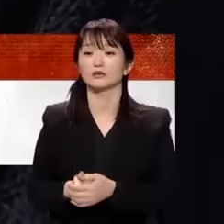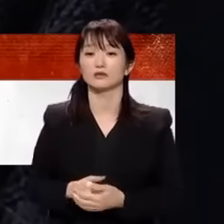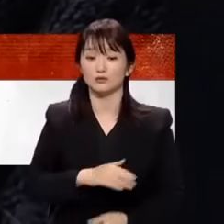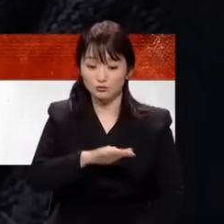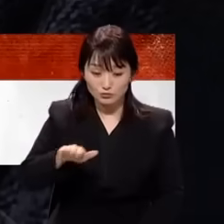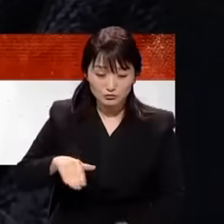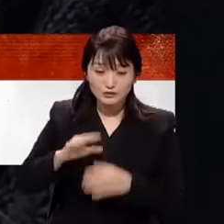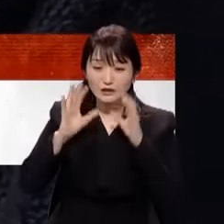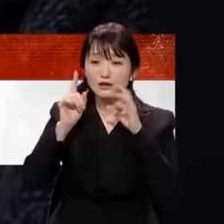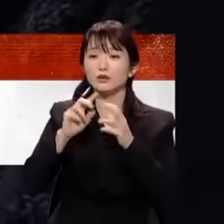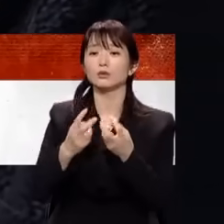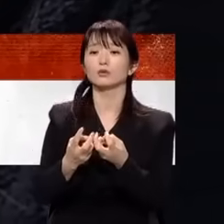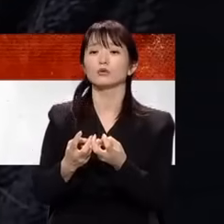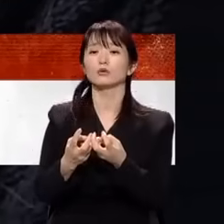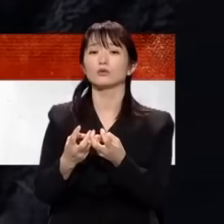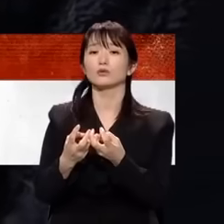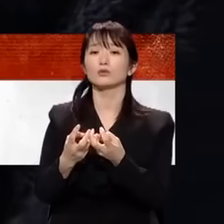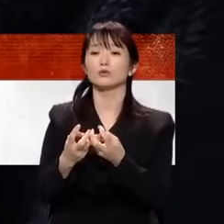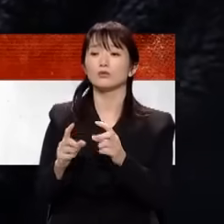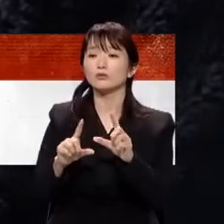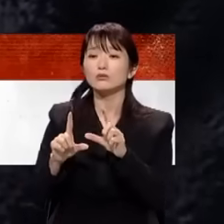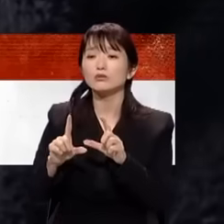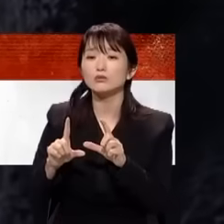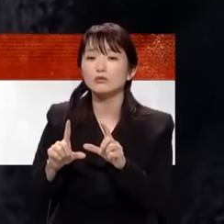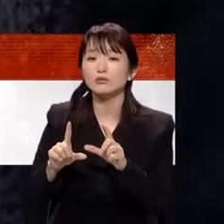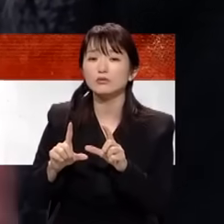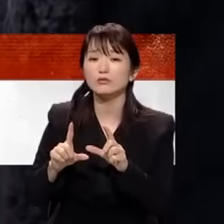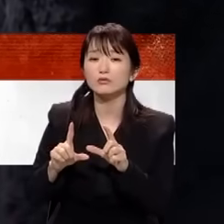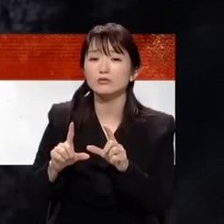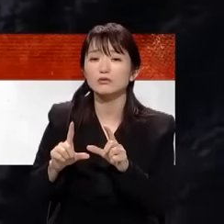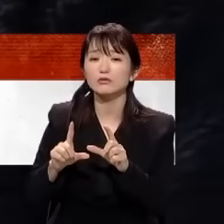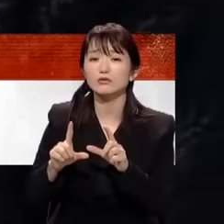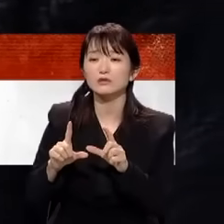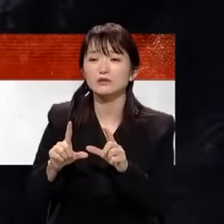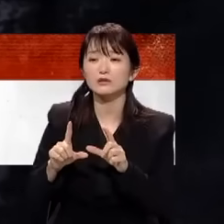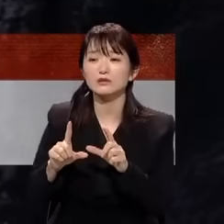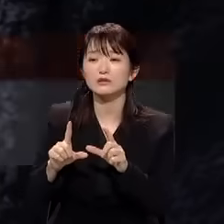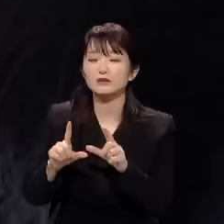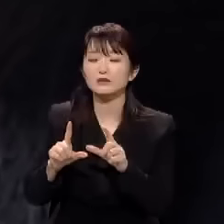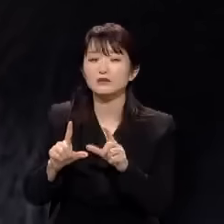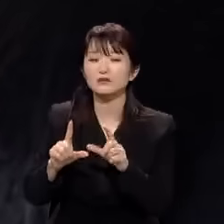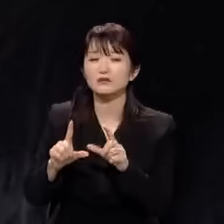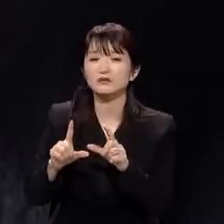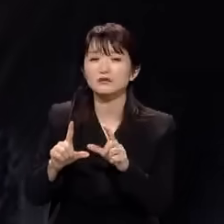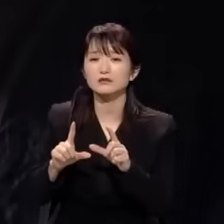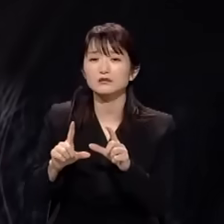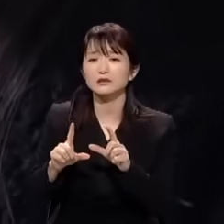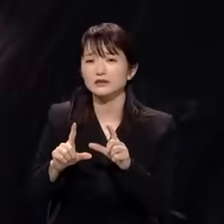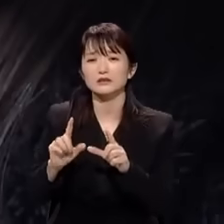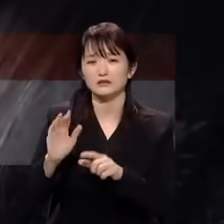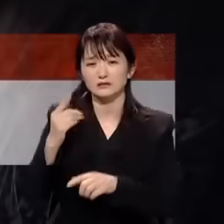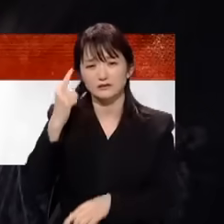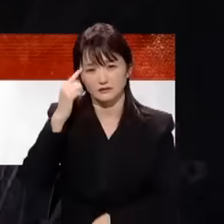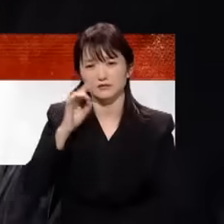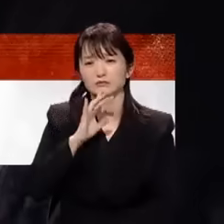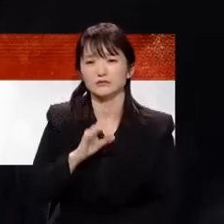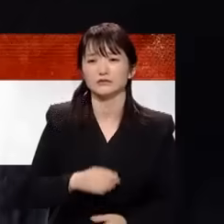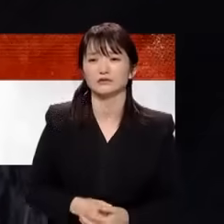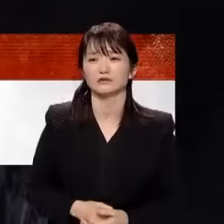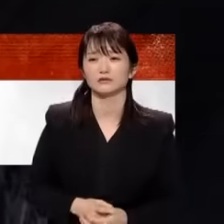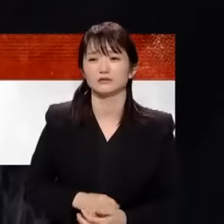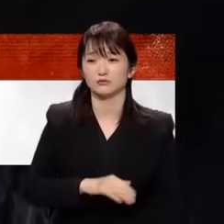아이들은 어떻게서든 살아야 되겠다는 생각밖에 안던 거 같아